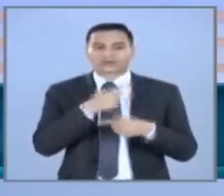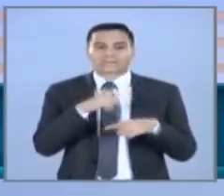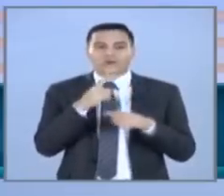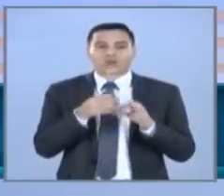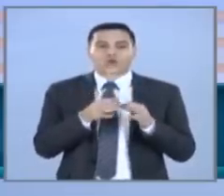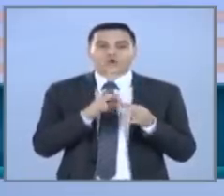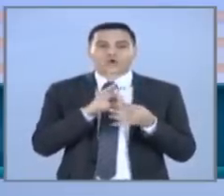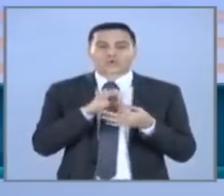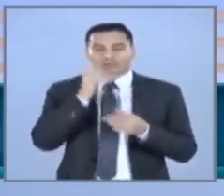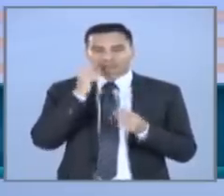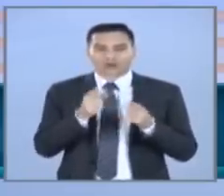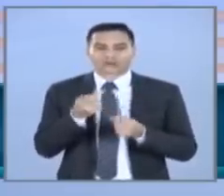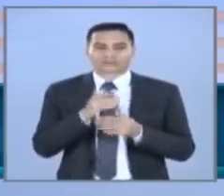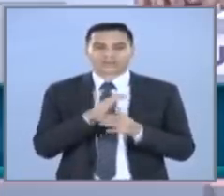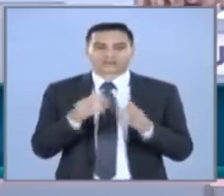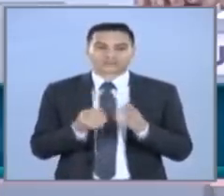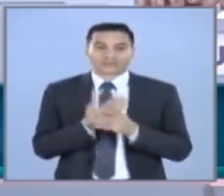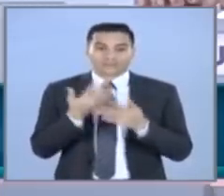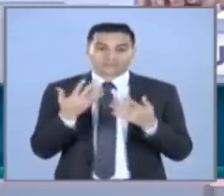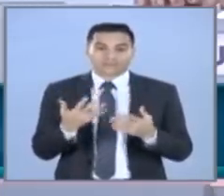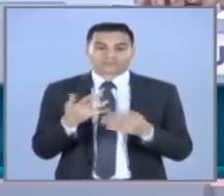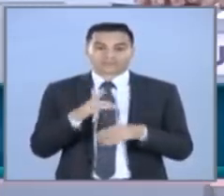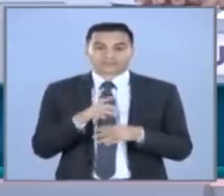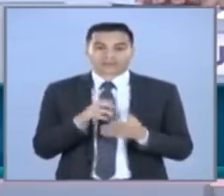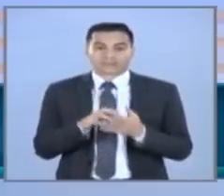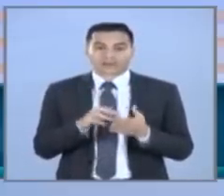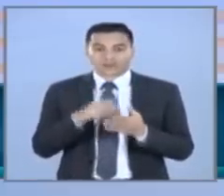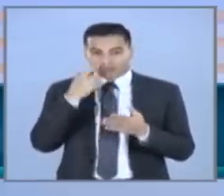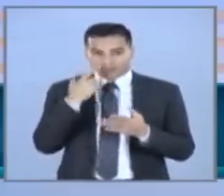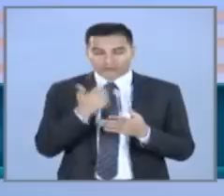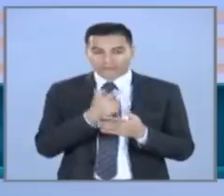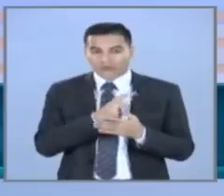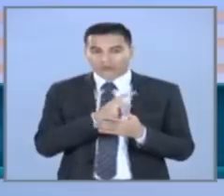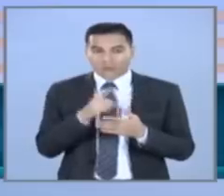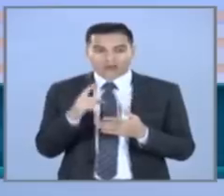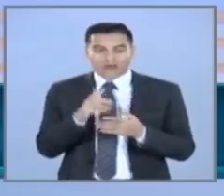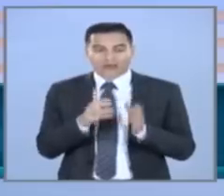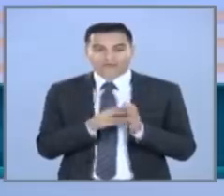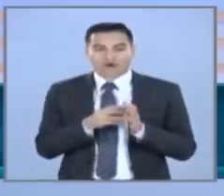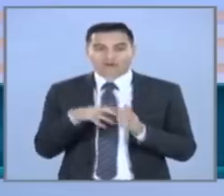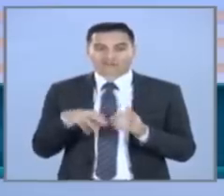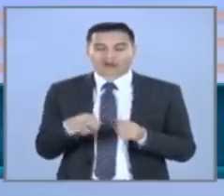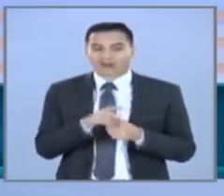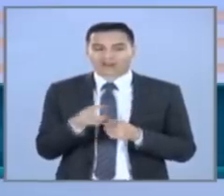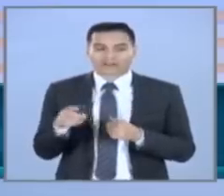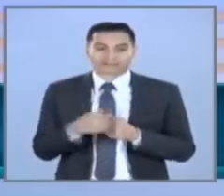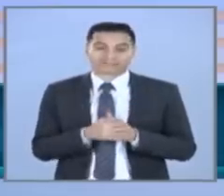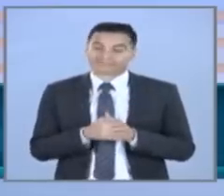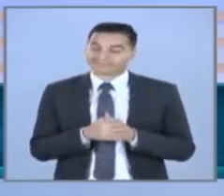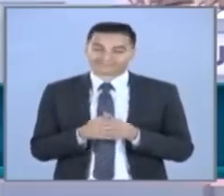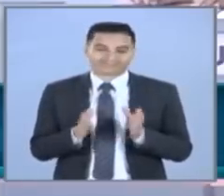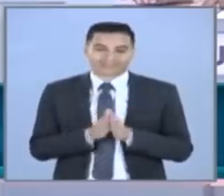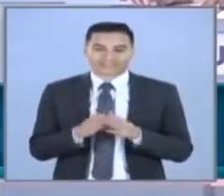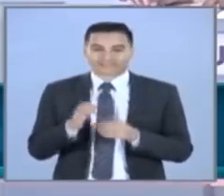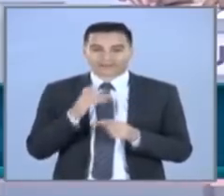مريض بالمجان. مفاجأة. عين شمس. ولا جامعة عين شمس ولا جامعة القاهرة.